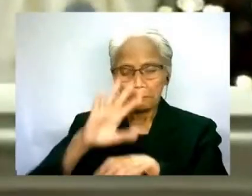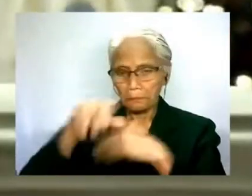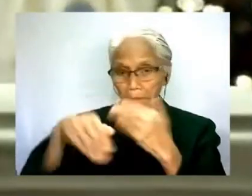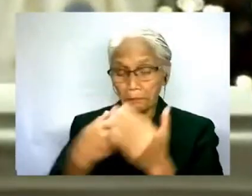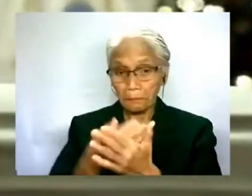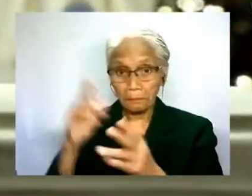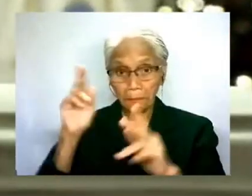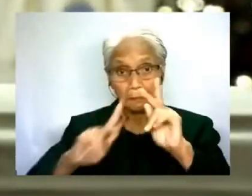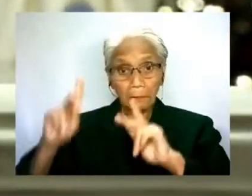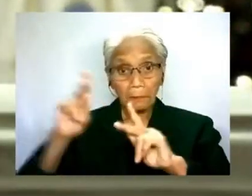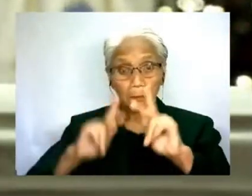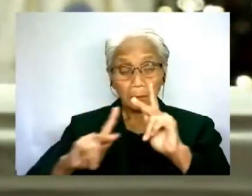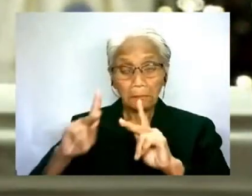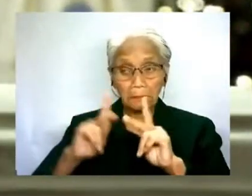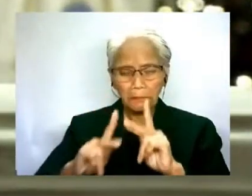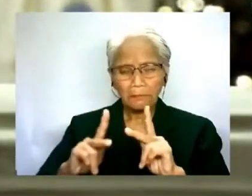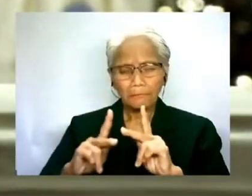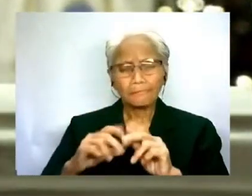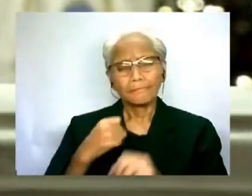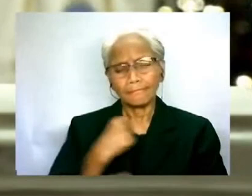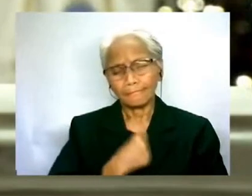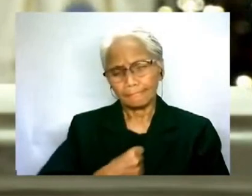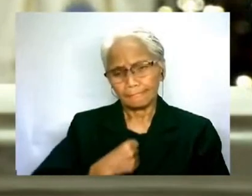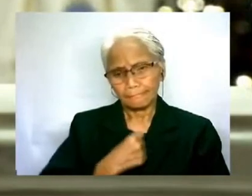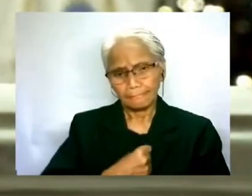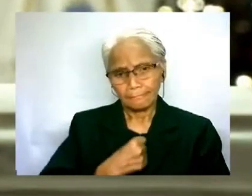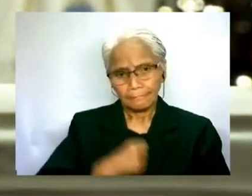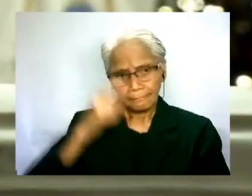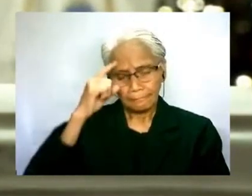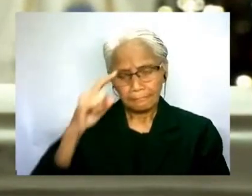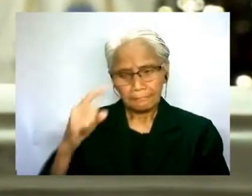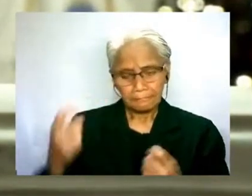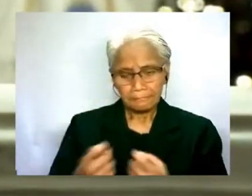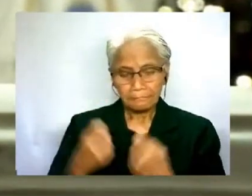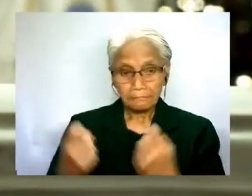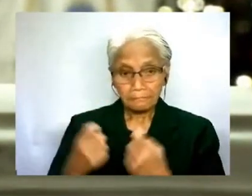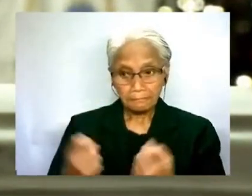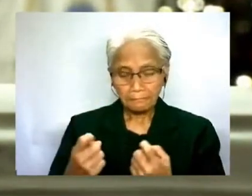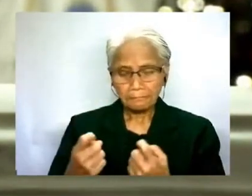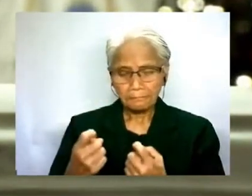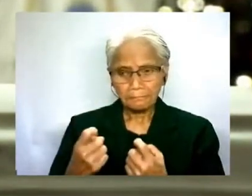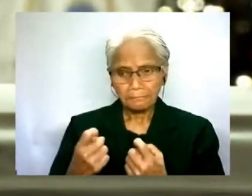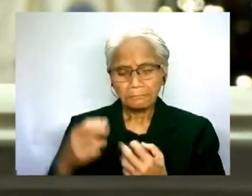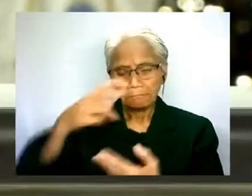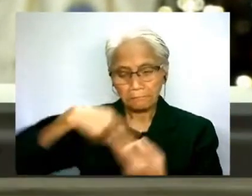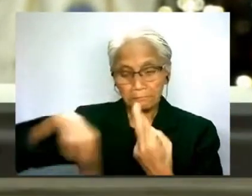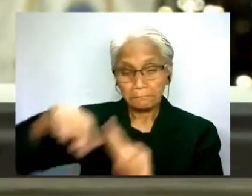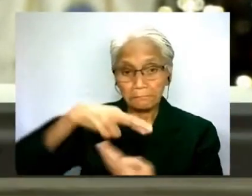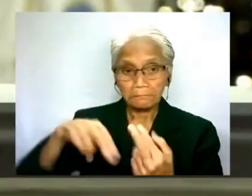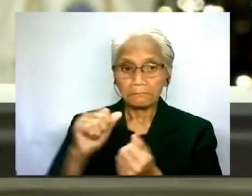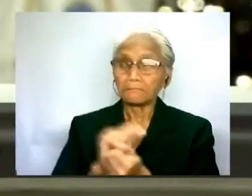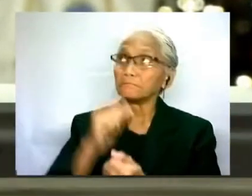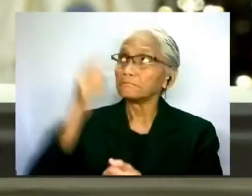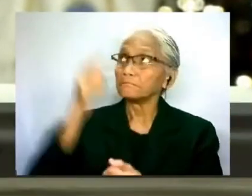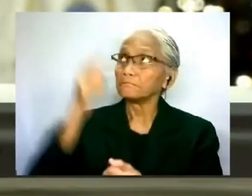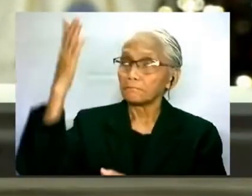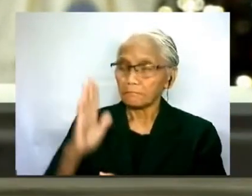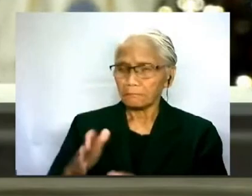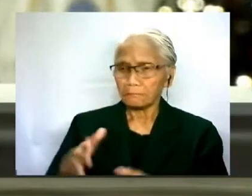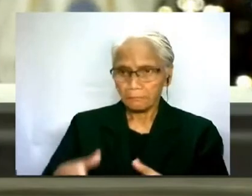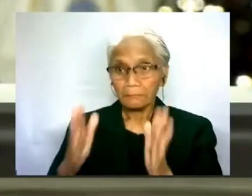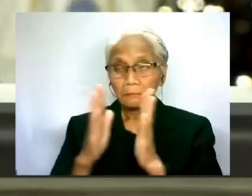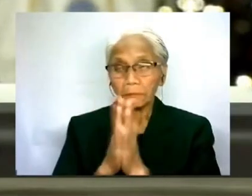para magsisi sa kanilang mga kasalanan at magbalik loob sa Diyos, manalangin tayo sa